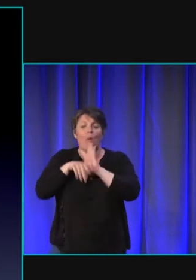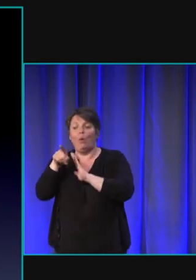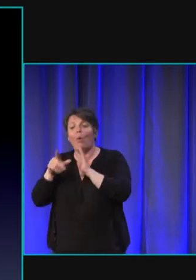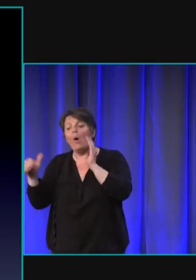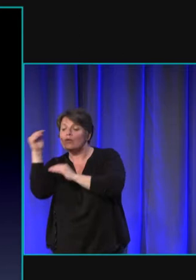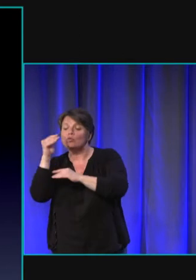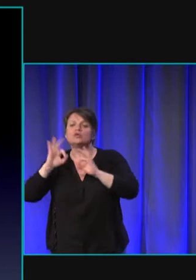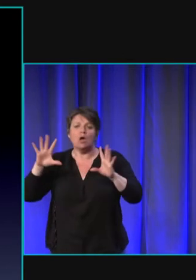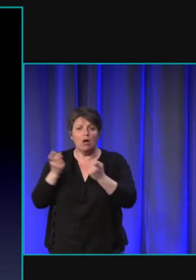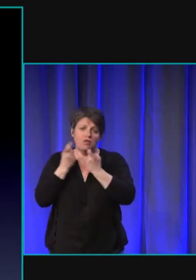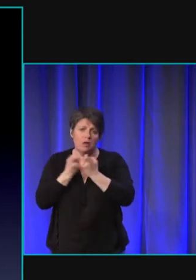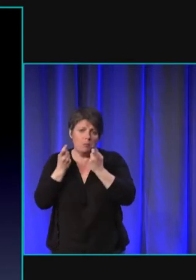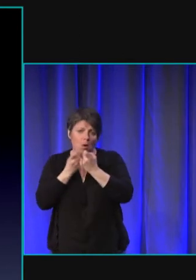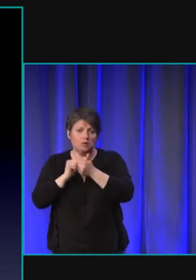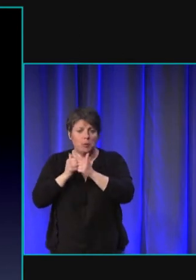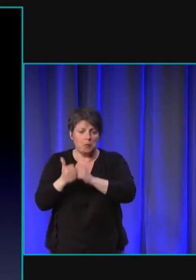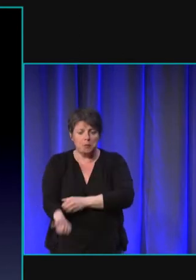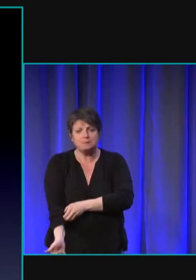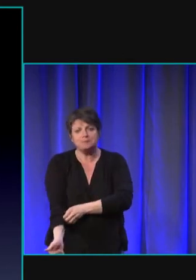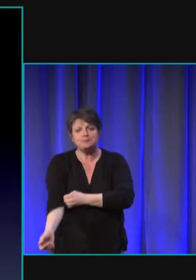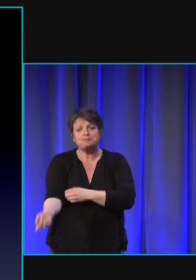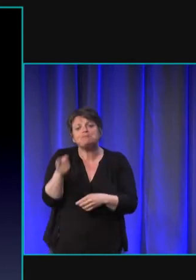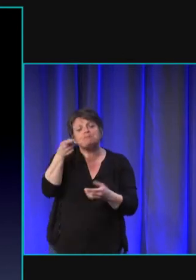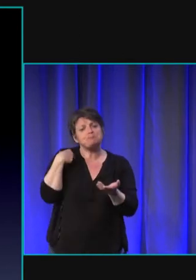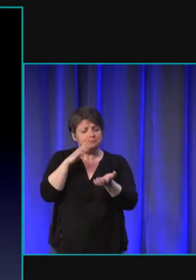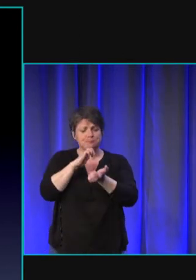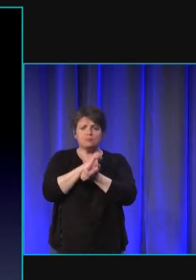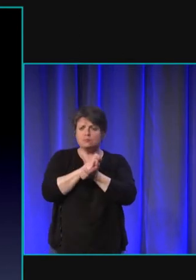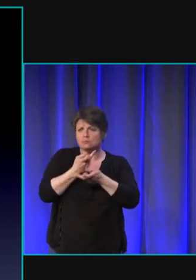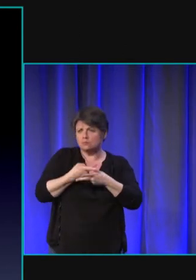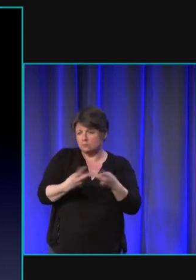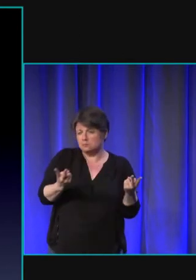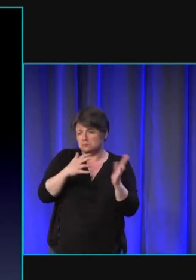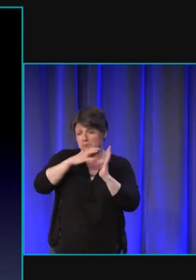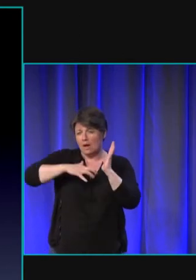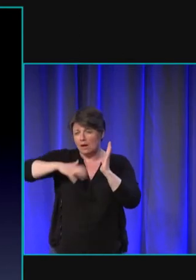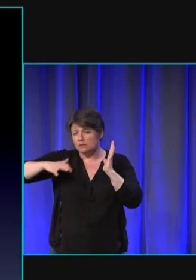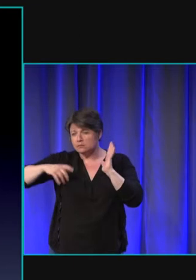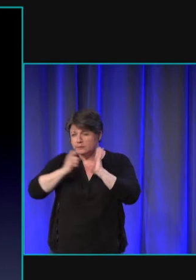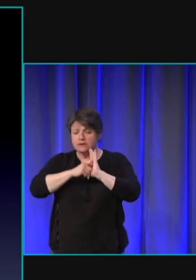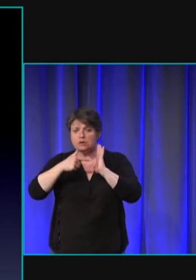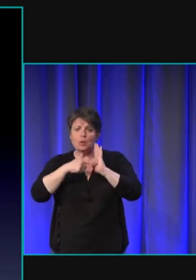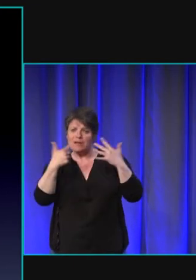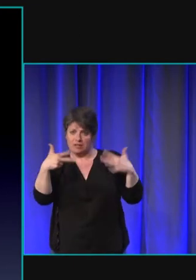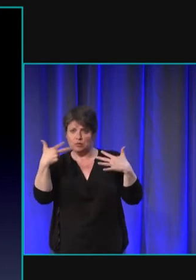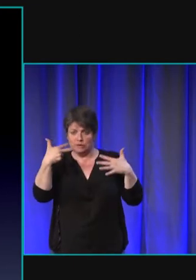Donc ça fait l'objet, c'était une publication qui a été faite en